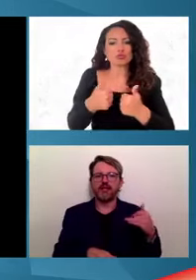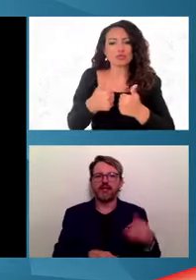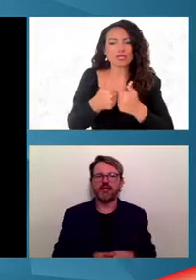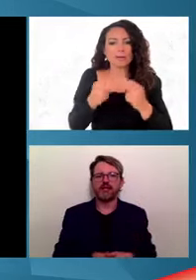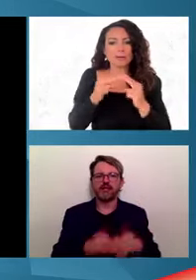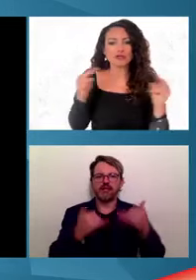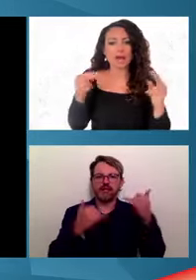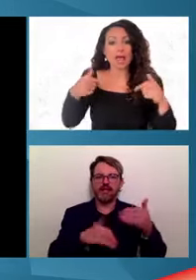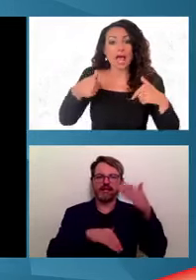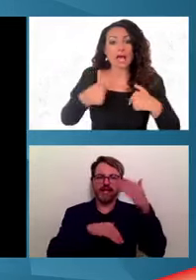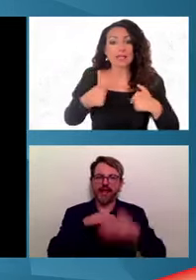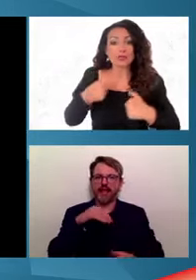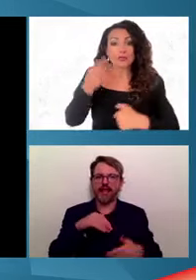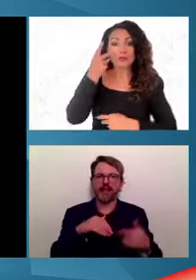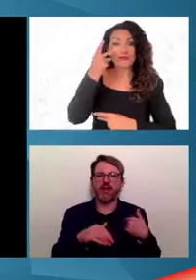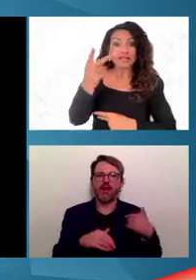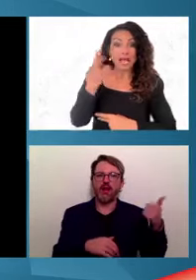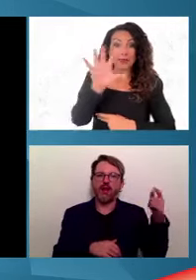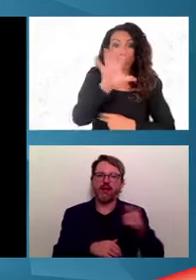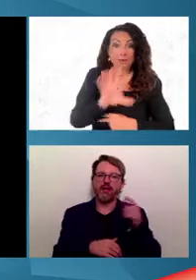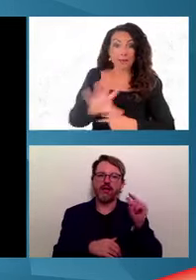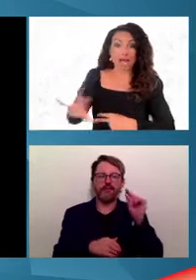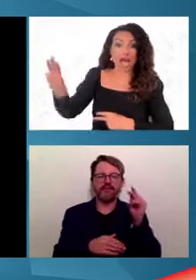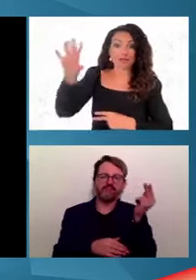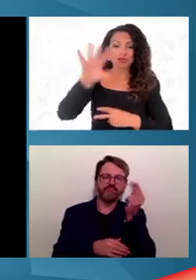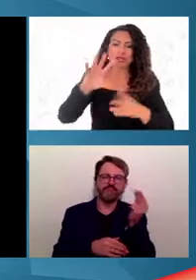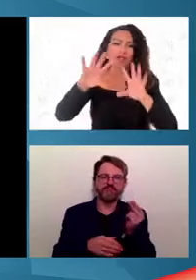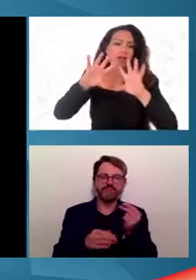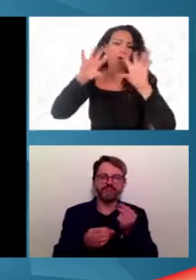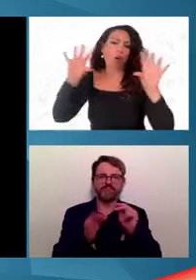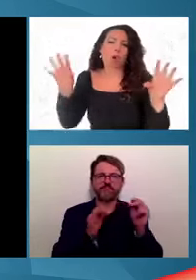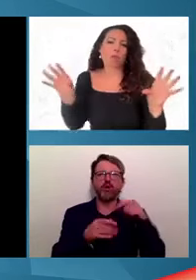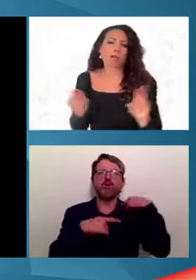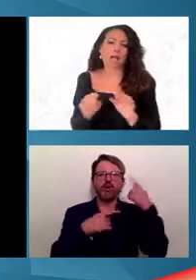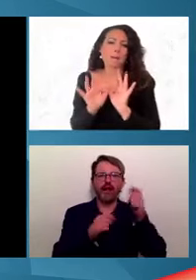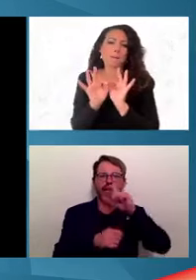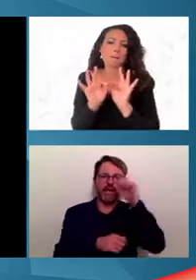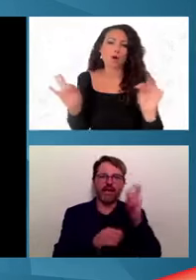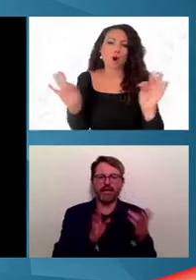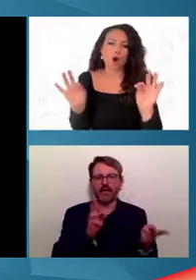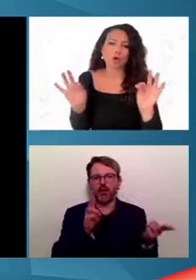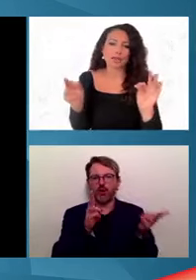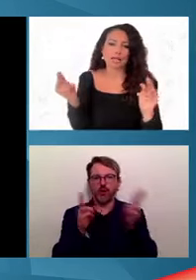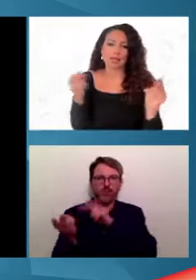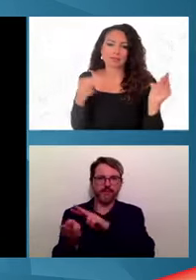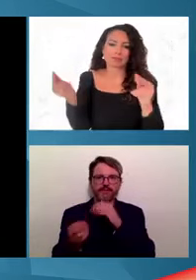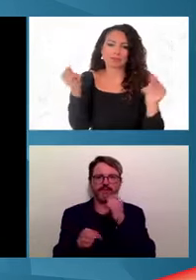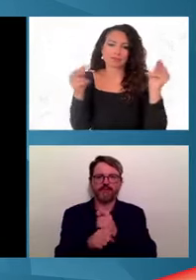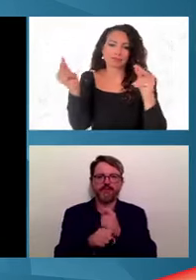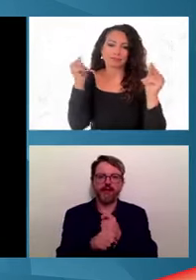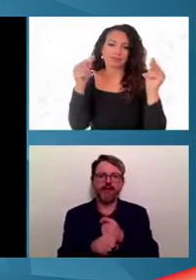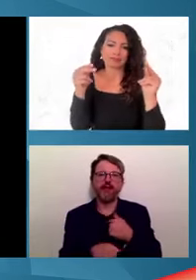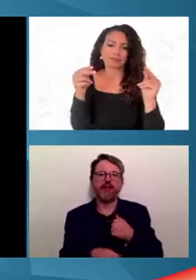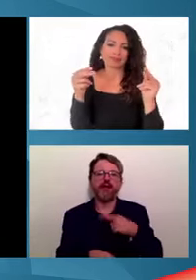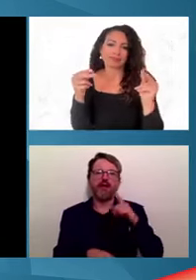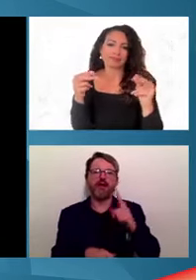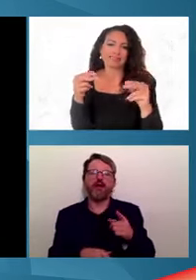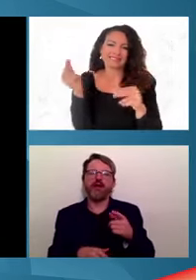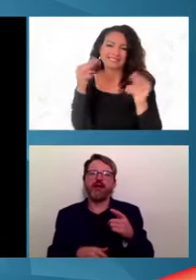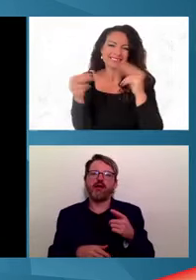anschließend, denke ich, noch etwas verfeinern und ins Italienische übertragen werden. Fakten und